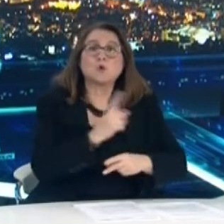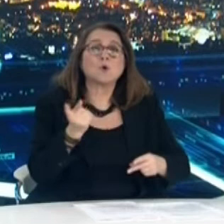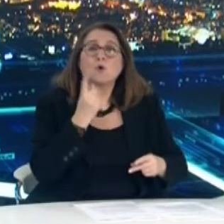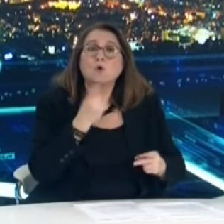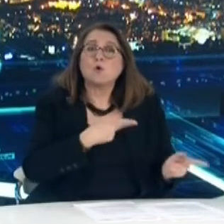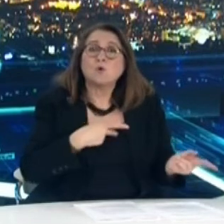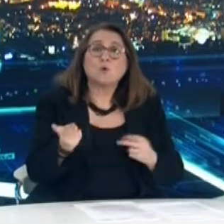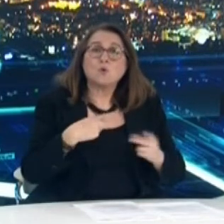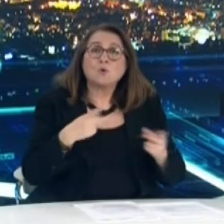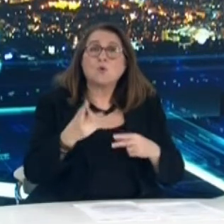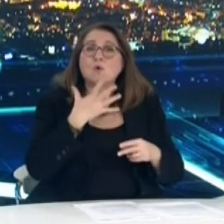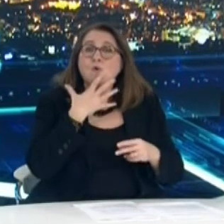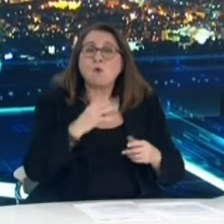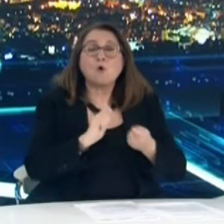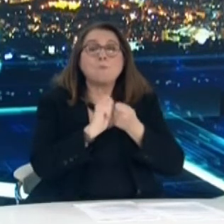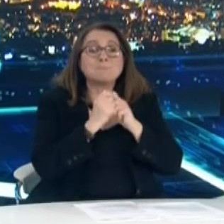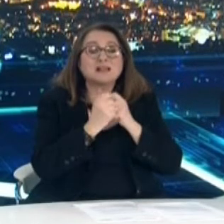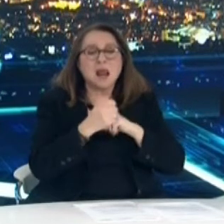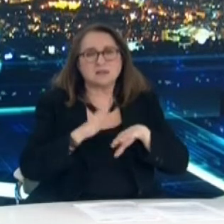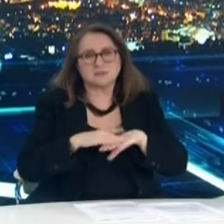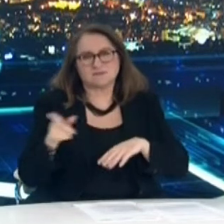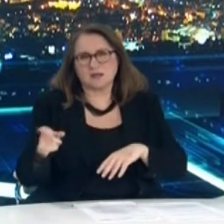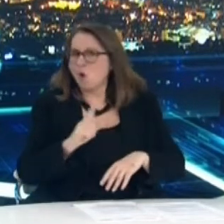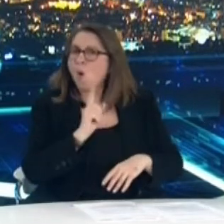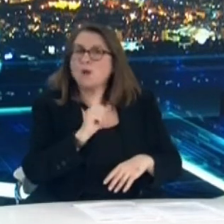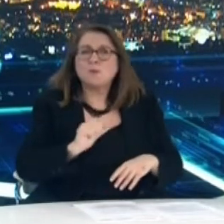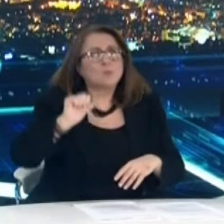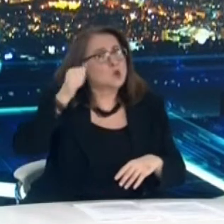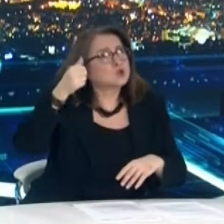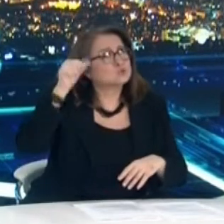αυξημένο επιδημιολογικό φορτίο λόγω των μεταλλάξεων.